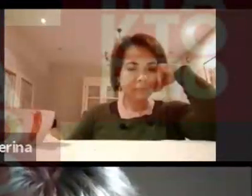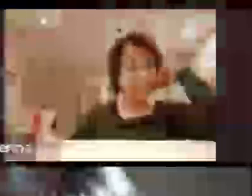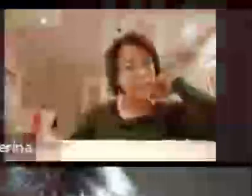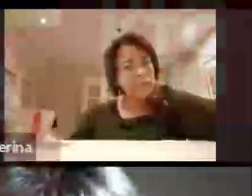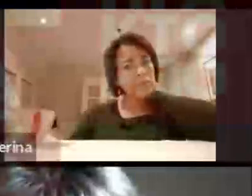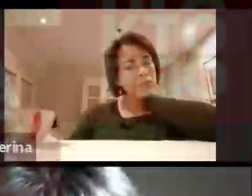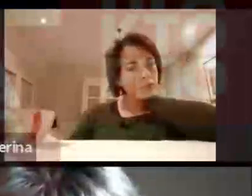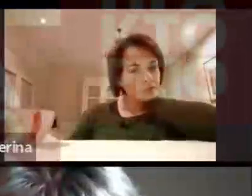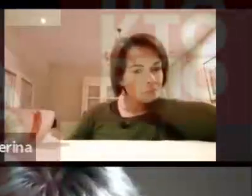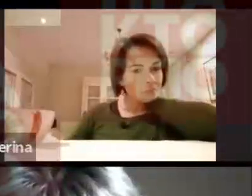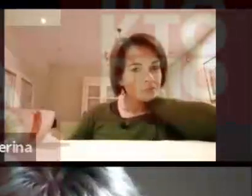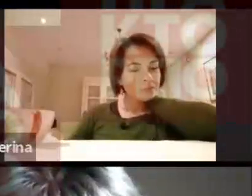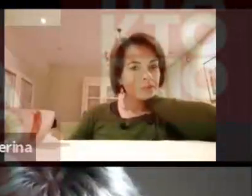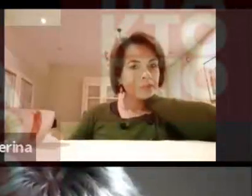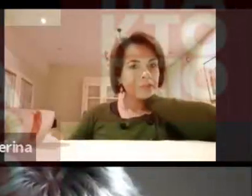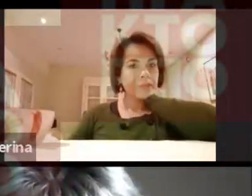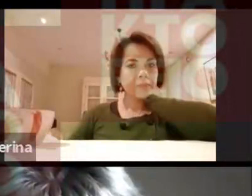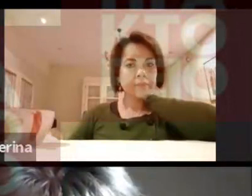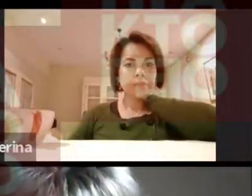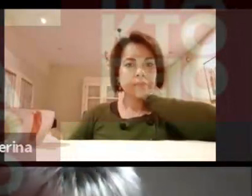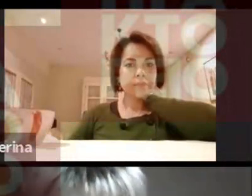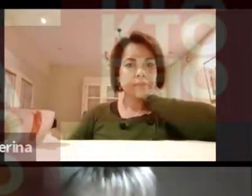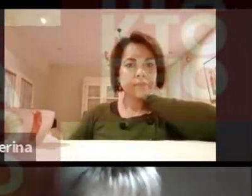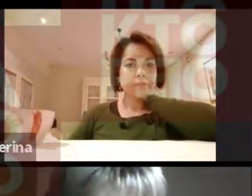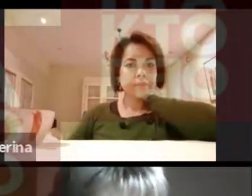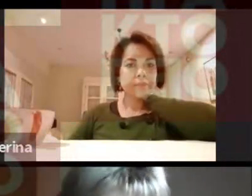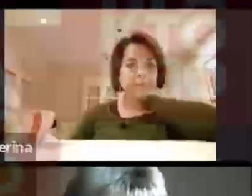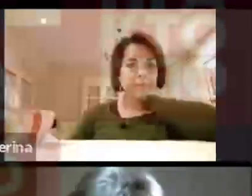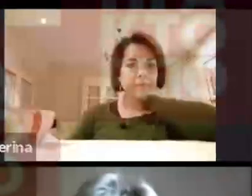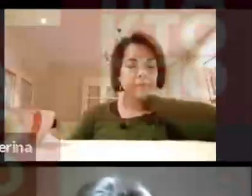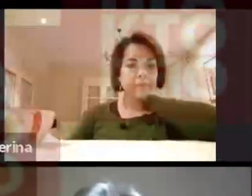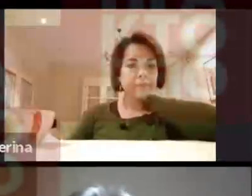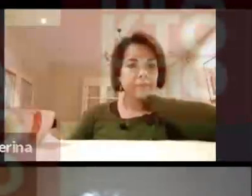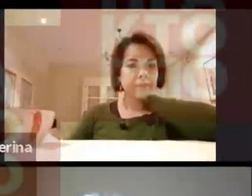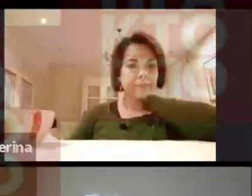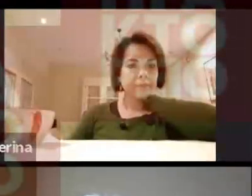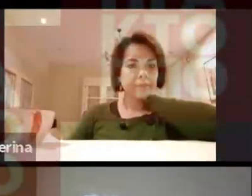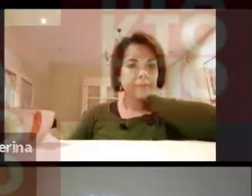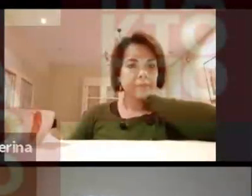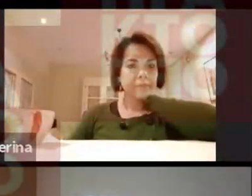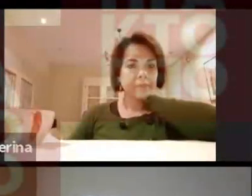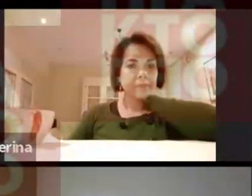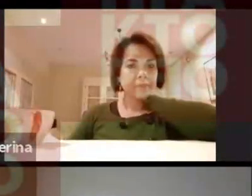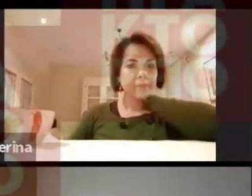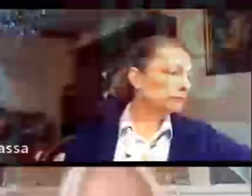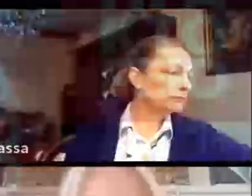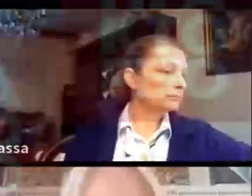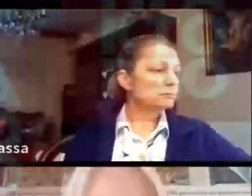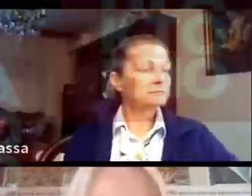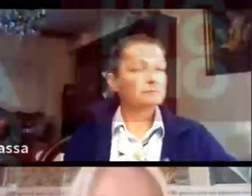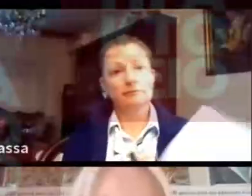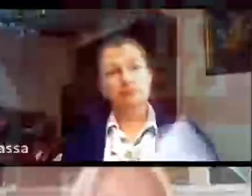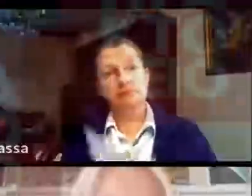πέρα την έκδοση αυτού του βιβλίου, το οποίο είναι ένα βιβλίο γεμάτο με παγκόσμιες ημέρες, γνωστές